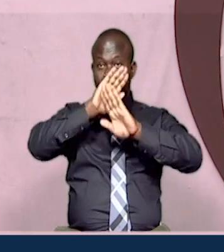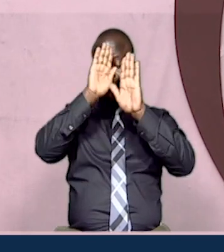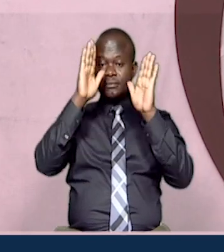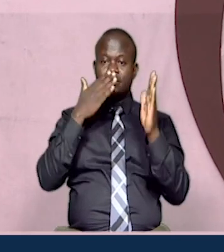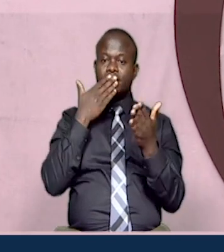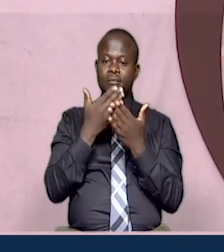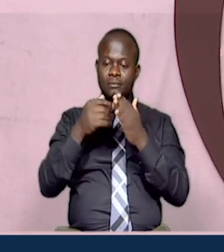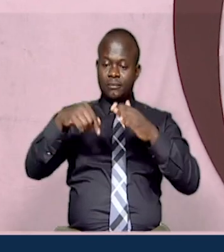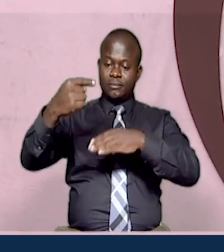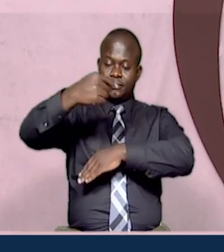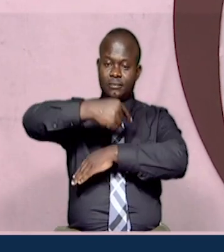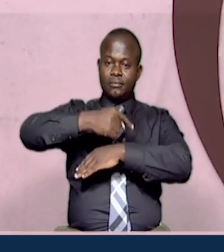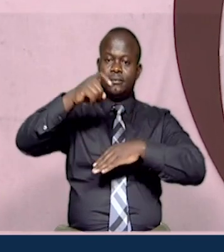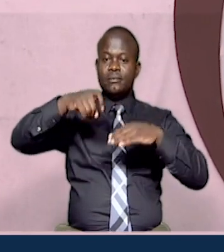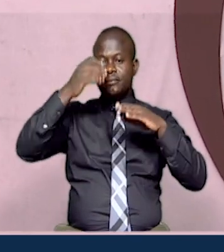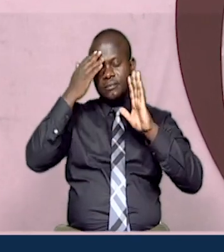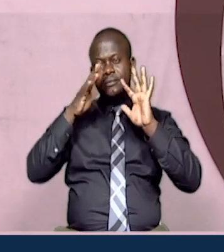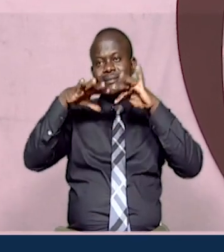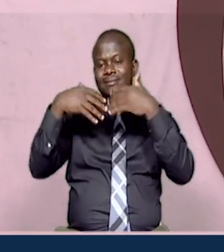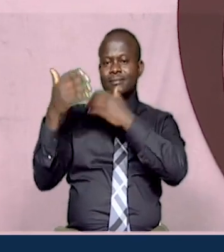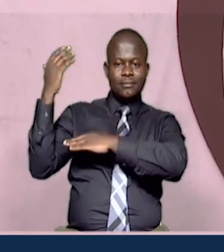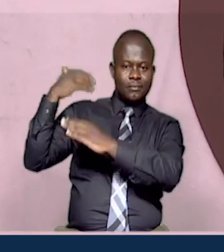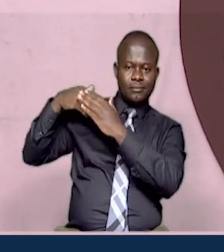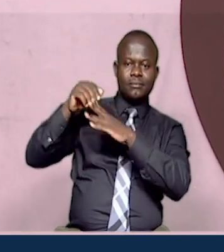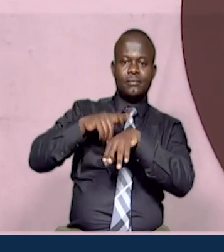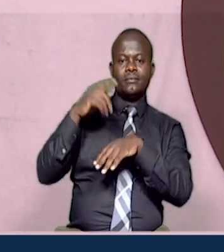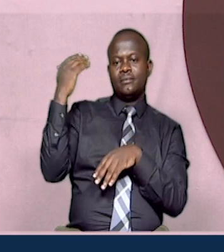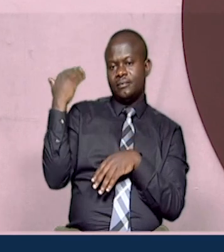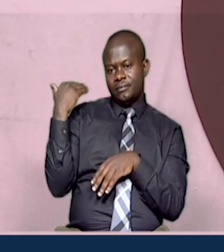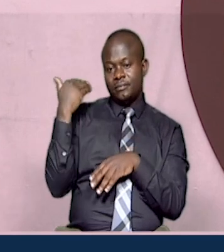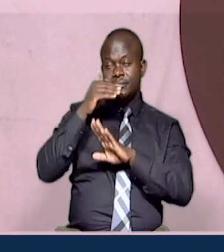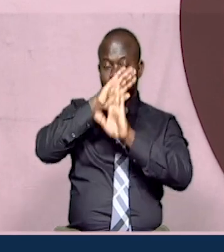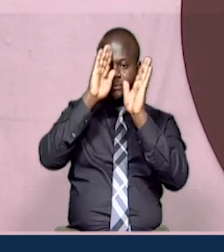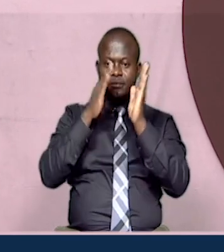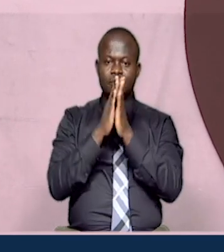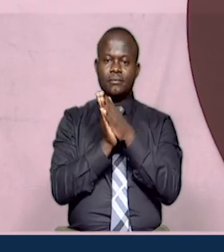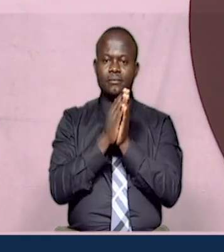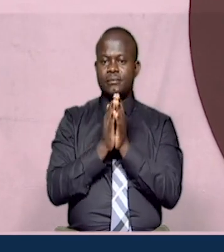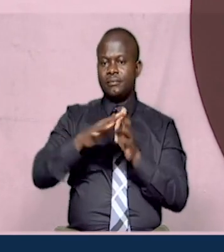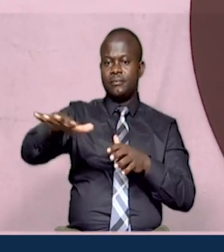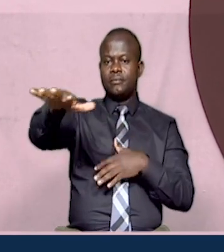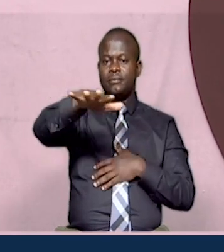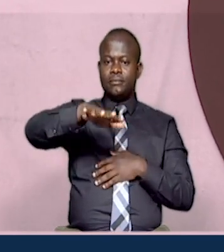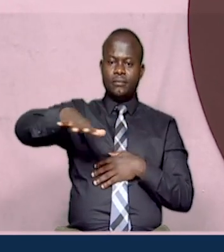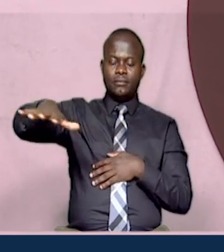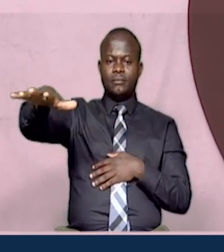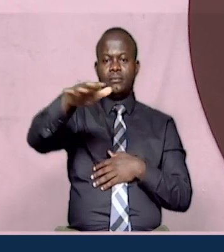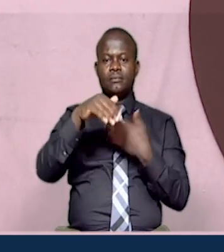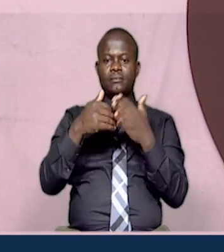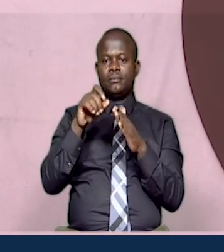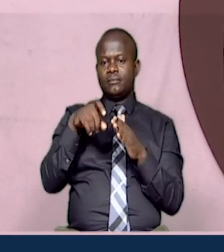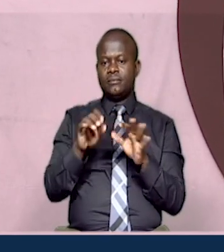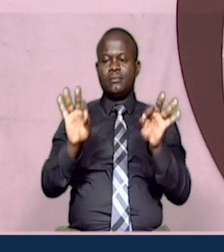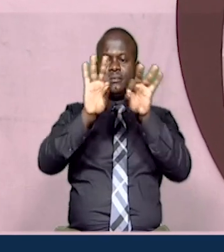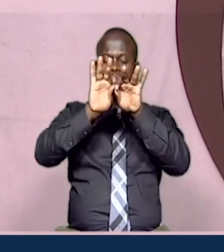rero uyu munsi ni uko bamenye uko byari bimeze mu bihe byahise. Gusobanukirwa amateka yo mu karere k'ibiyaga bigari birakwiye no